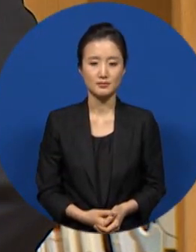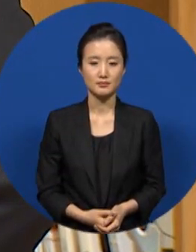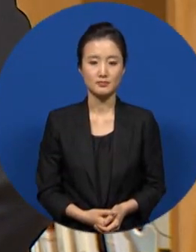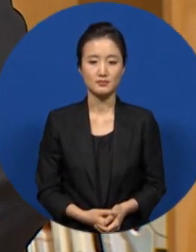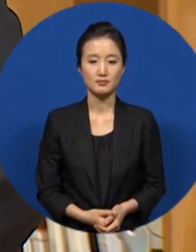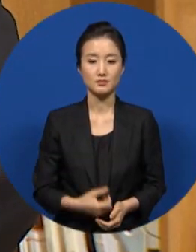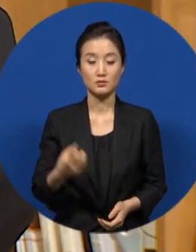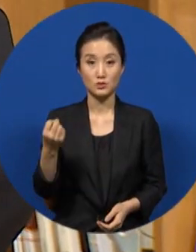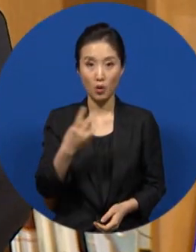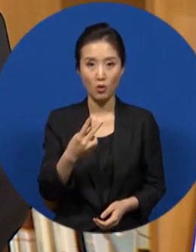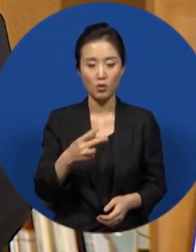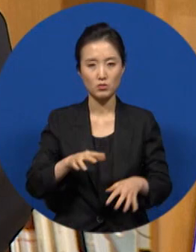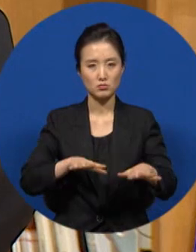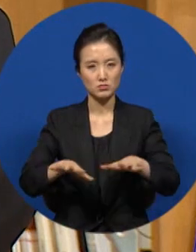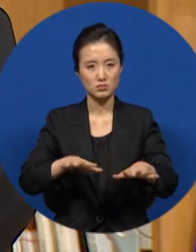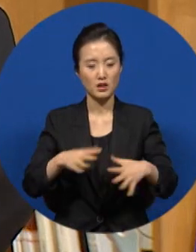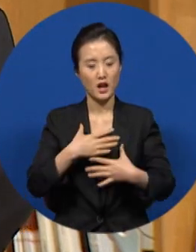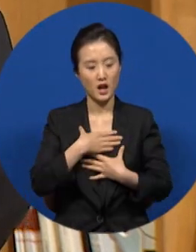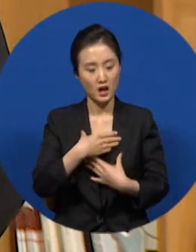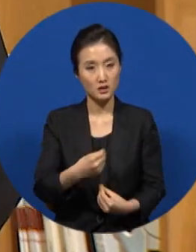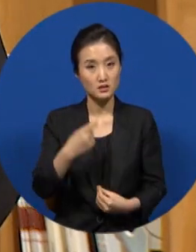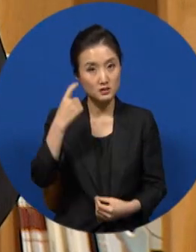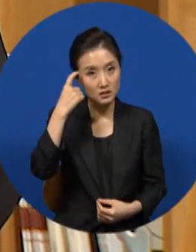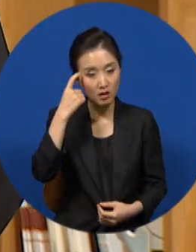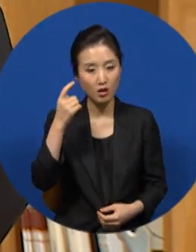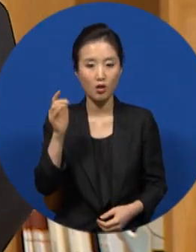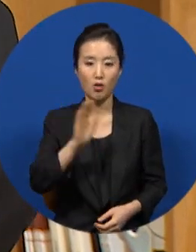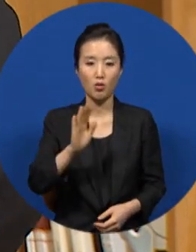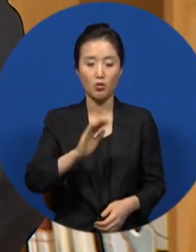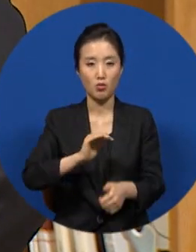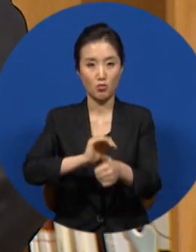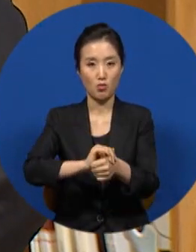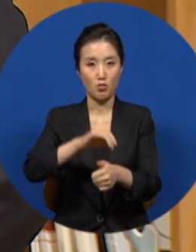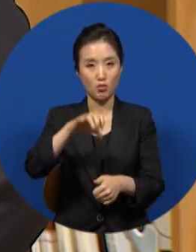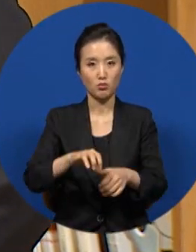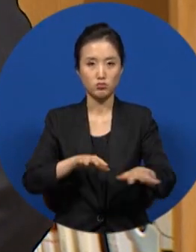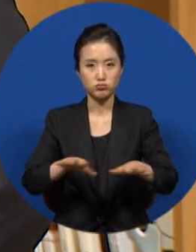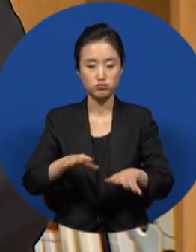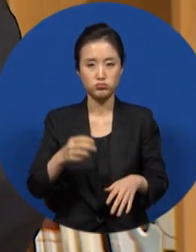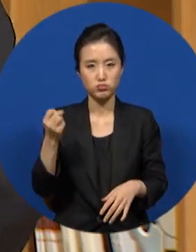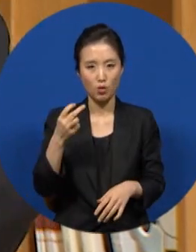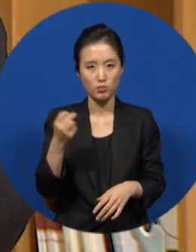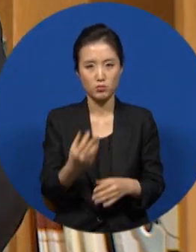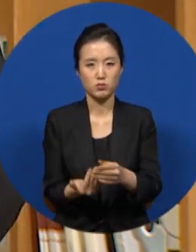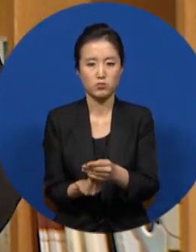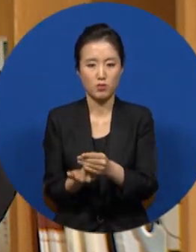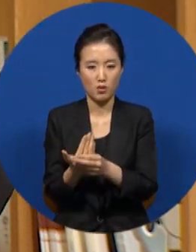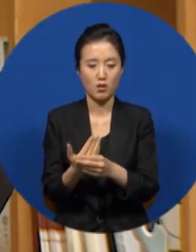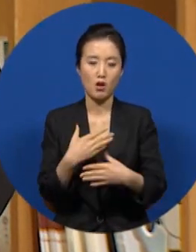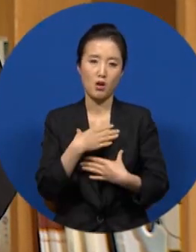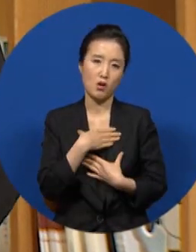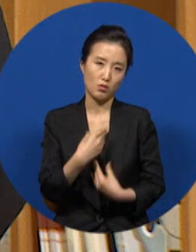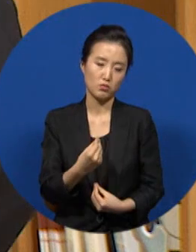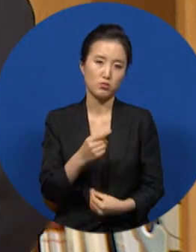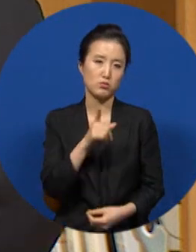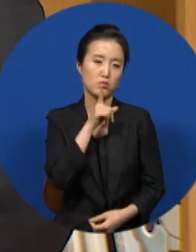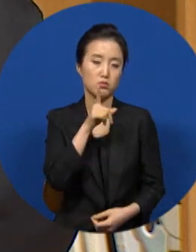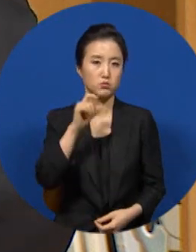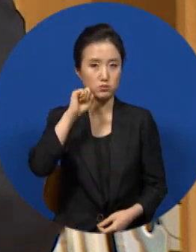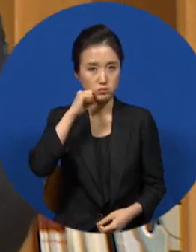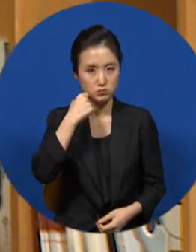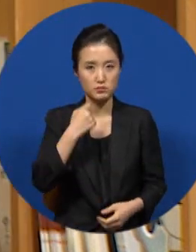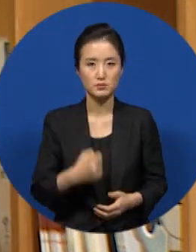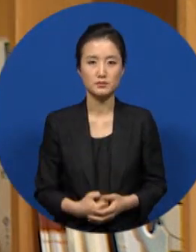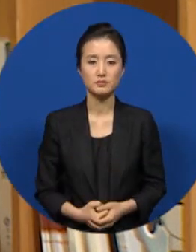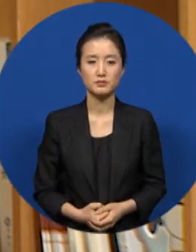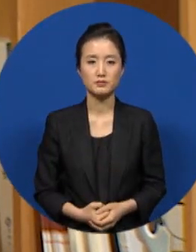지진의 안전지대라고 생각했었는데 한국이 뭐 경주에 막 지진이 수십 번씩 일어나가지고 이제 그 안전지대라고도 할 수가 없어요.